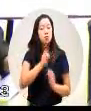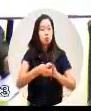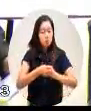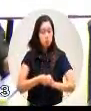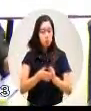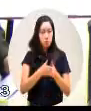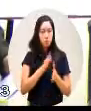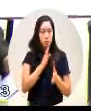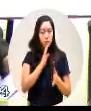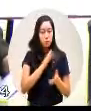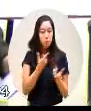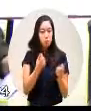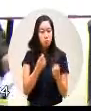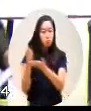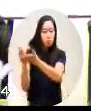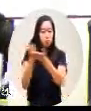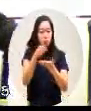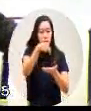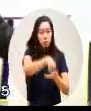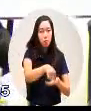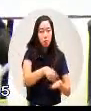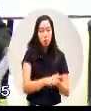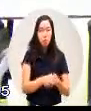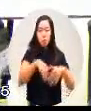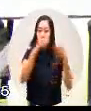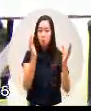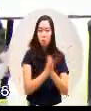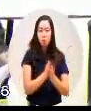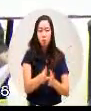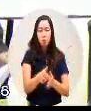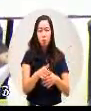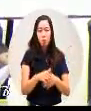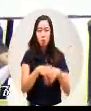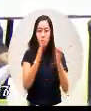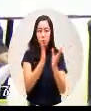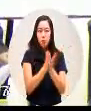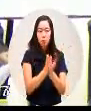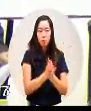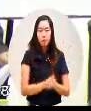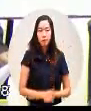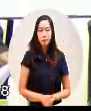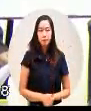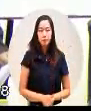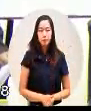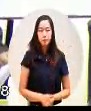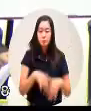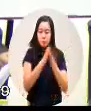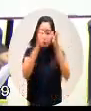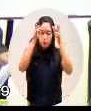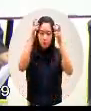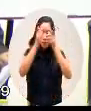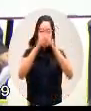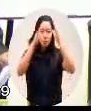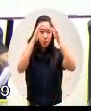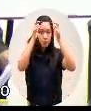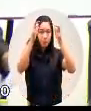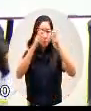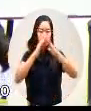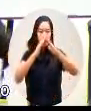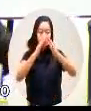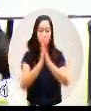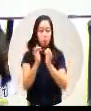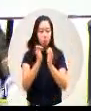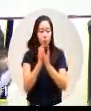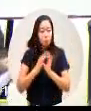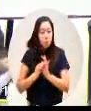候，按请去办议会，也当然所有的我们全体的高雄市民啊，关